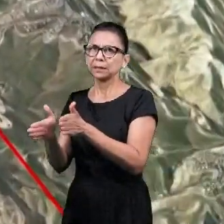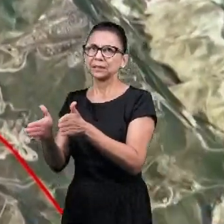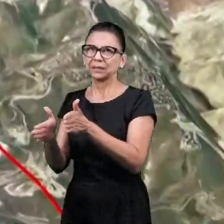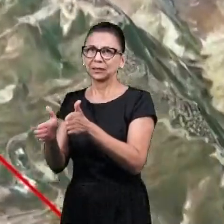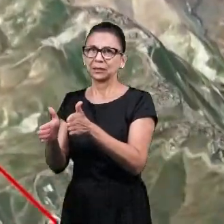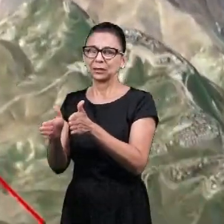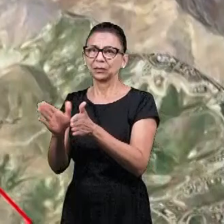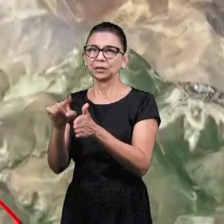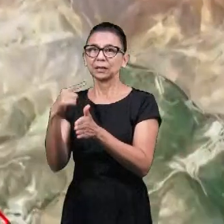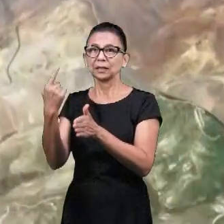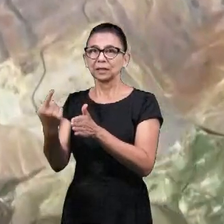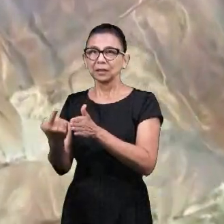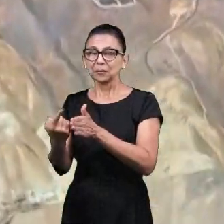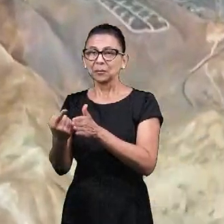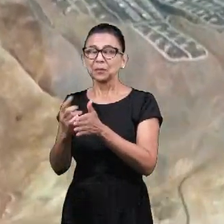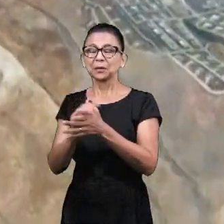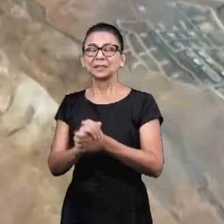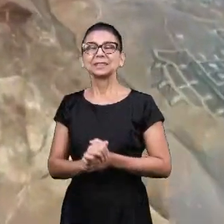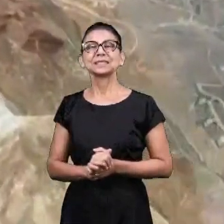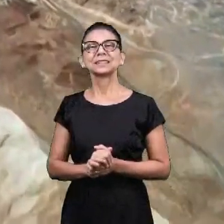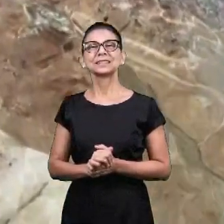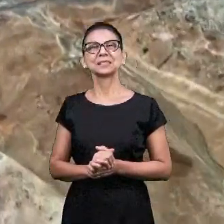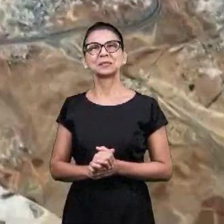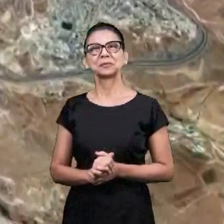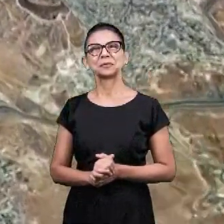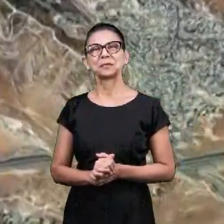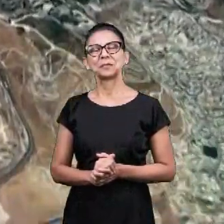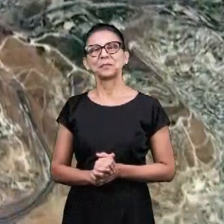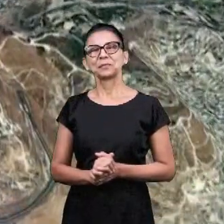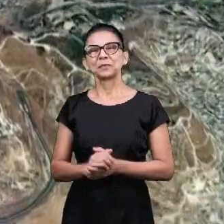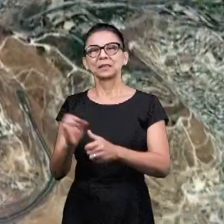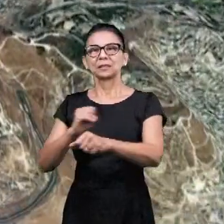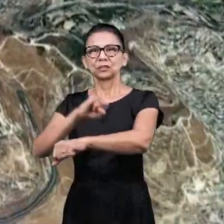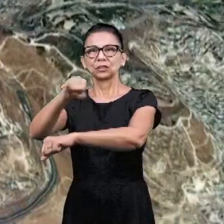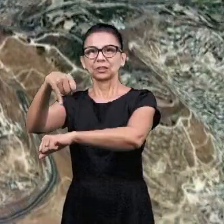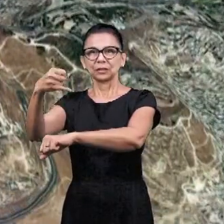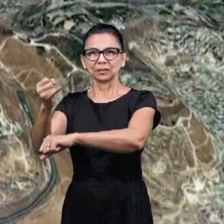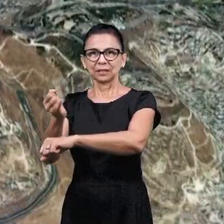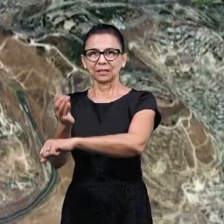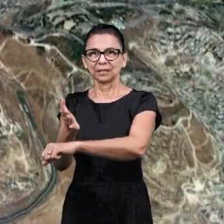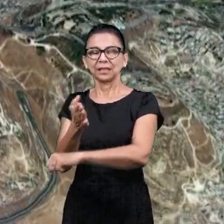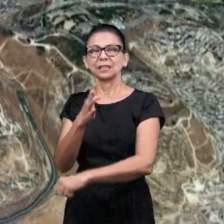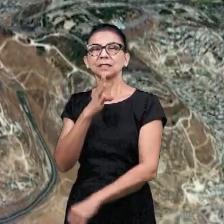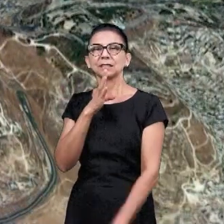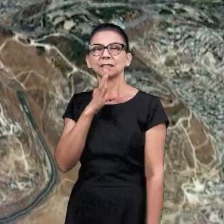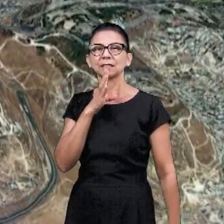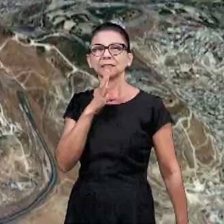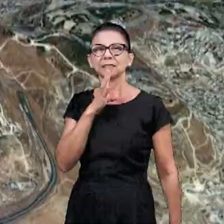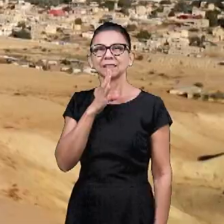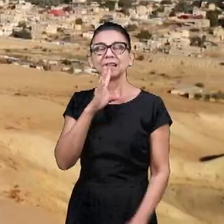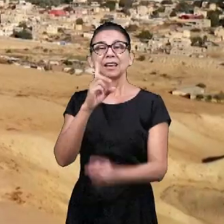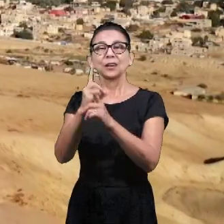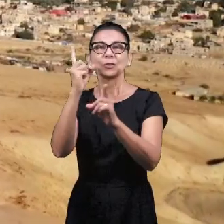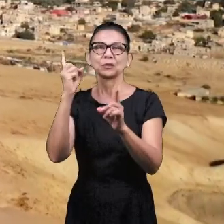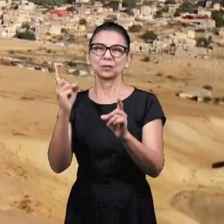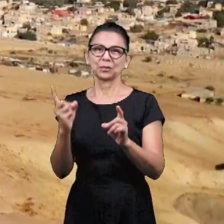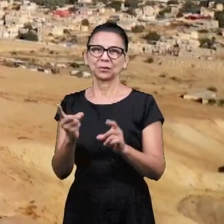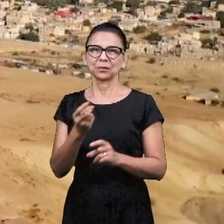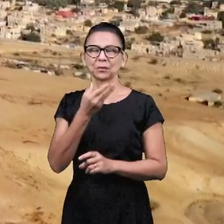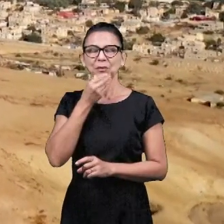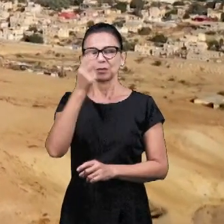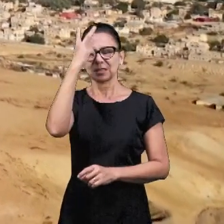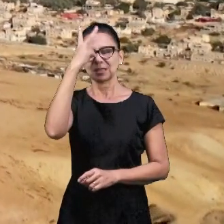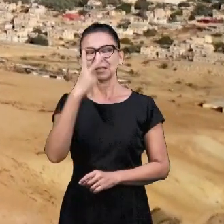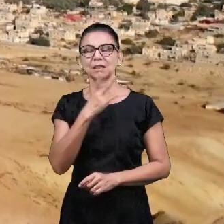quelques moments, et dans la sortie de Jéricho, il a eu une rencontre avec l'aveugle Bartimée. Nous